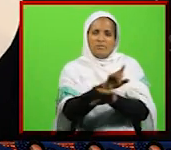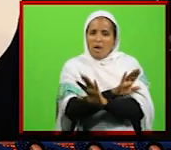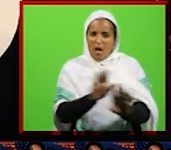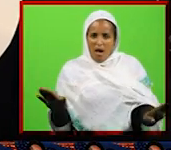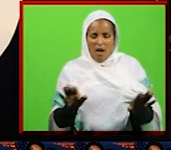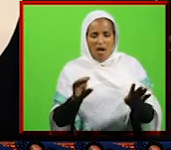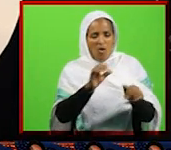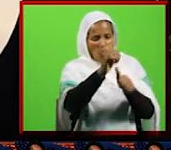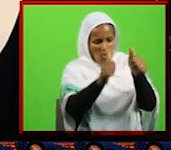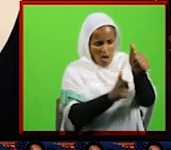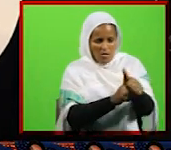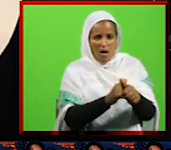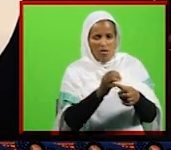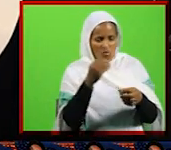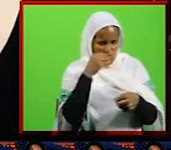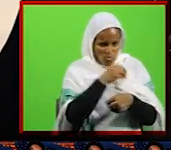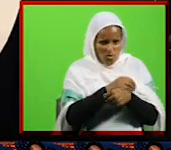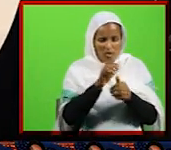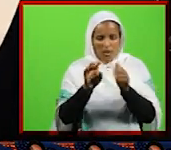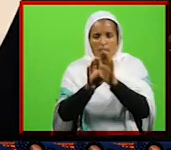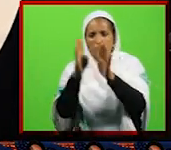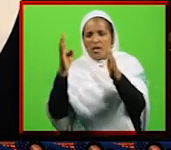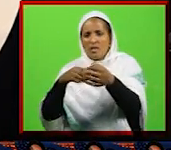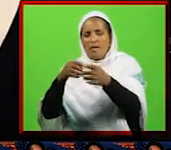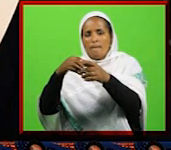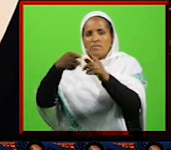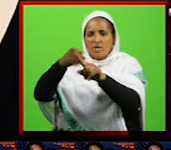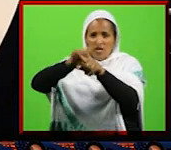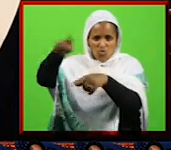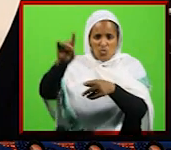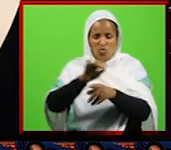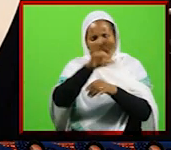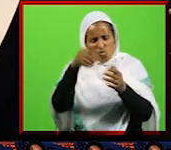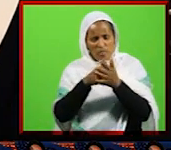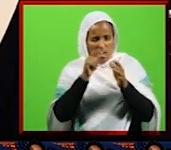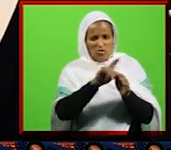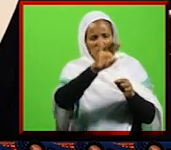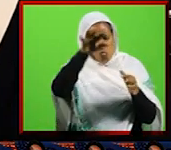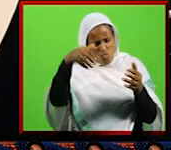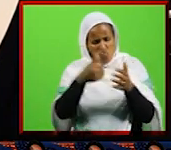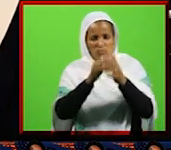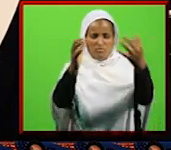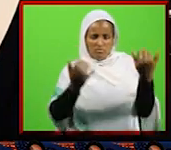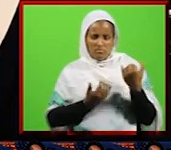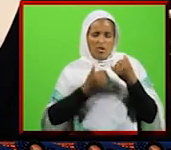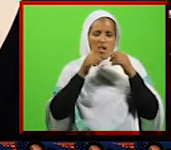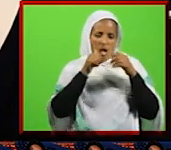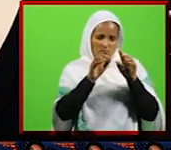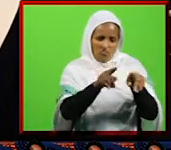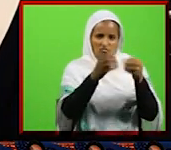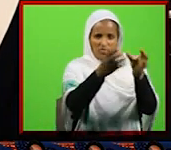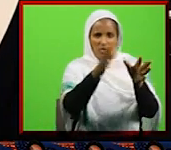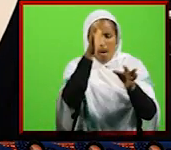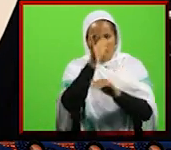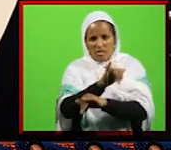ጓዳ የጎረሰውን በር የመለሰውን ላንቺ ብያለሁ፣ ሁሉ ላንቺ፣ የሜዳው የጓዳው ላንቺ ነው ትላለች። አባትም